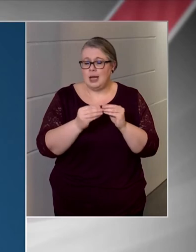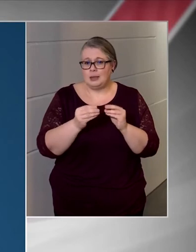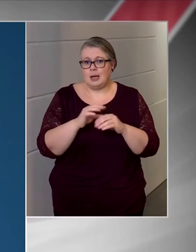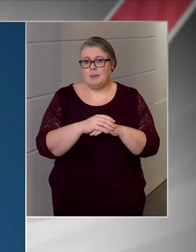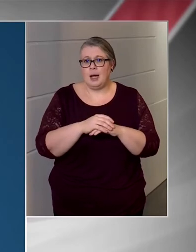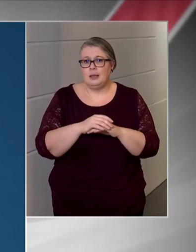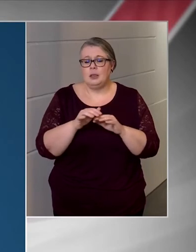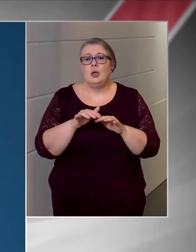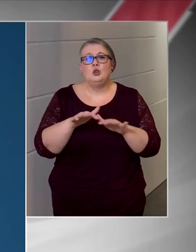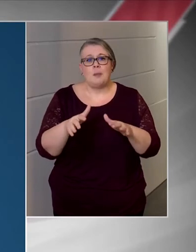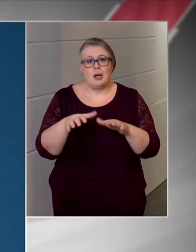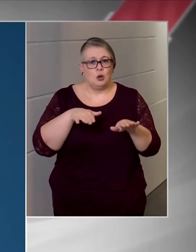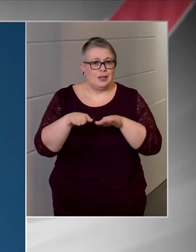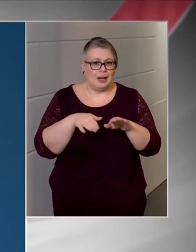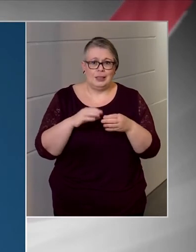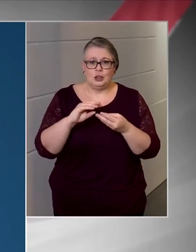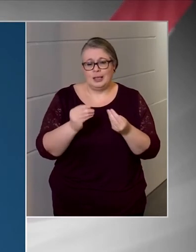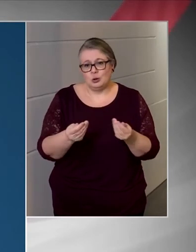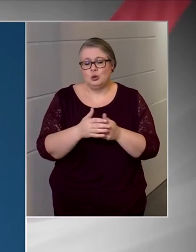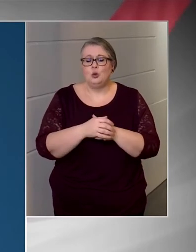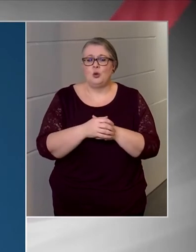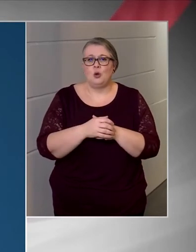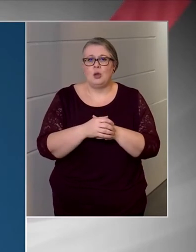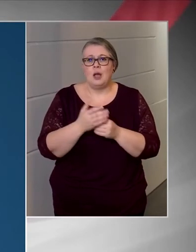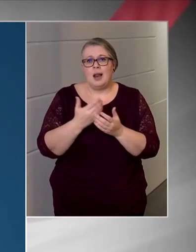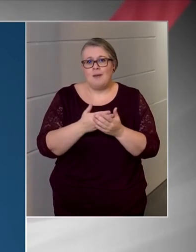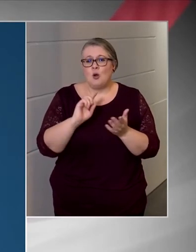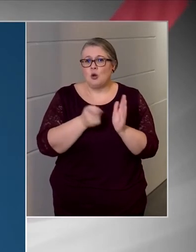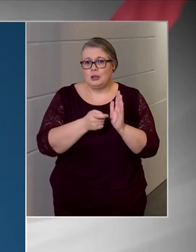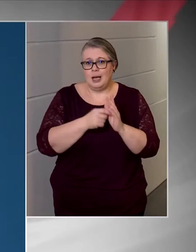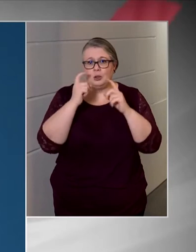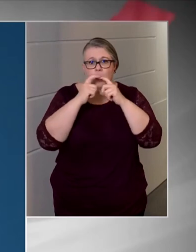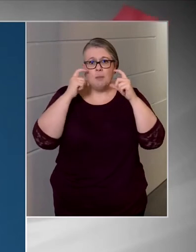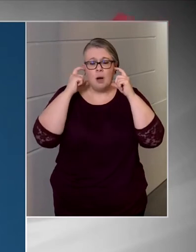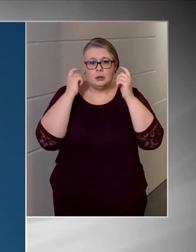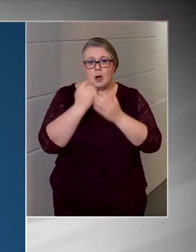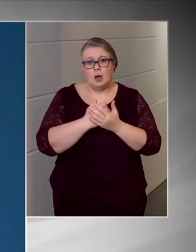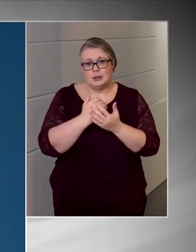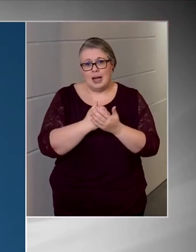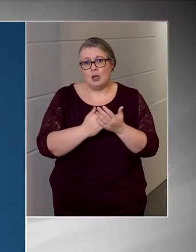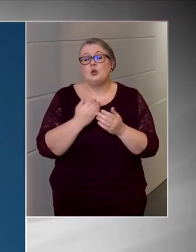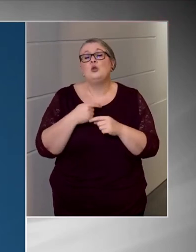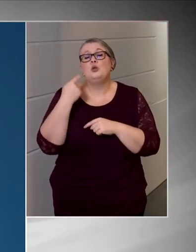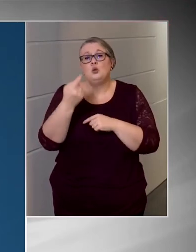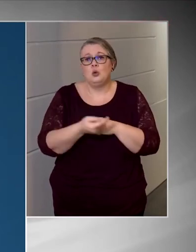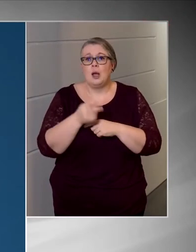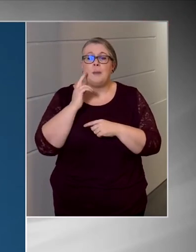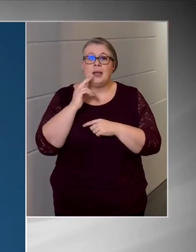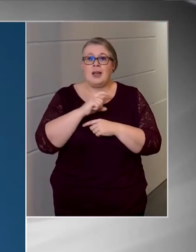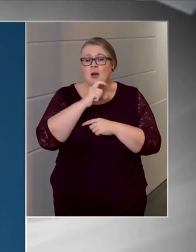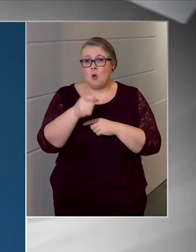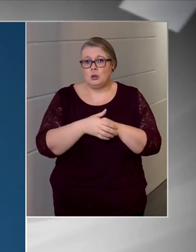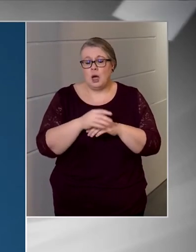üzletekben, tömegközlekedési eszközökön lévő kötelező maszkhasználaton túl péntek